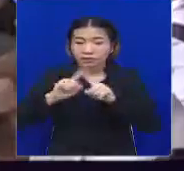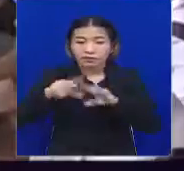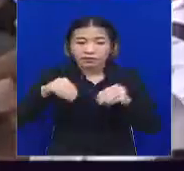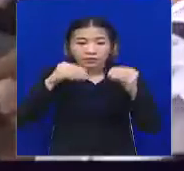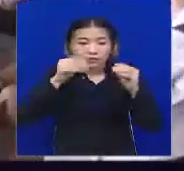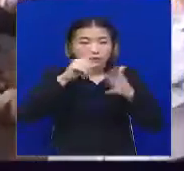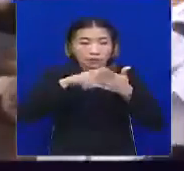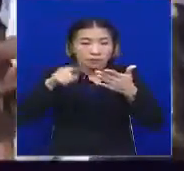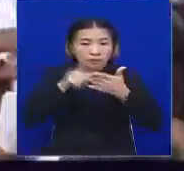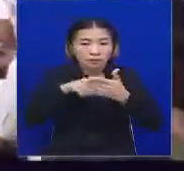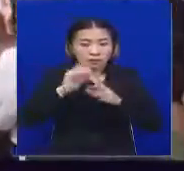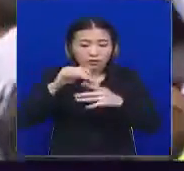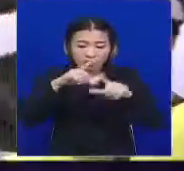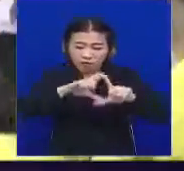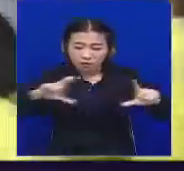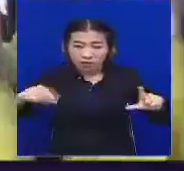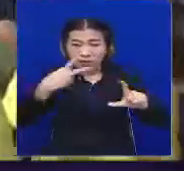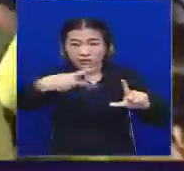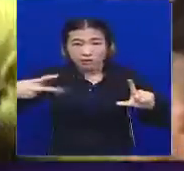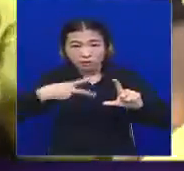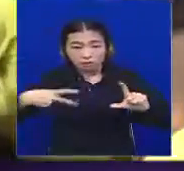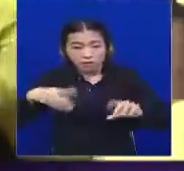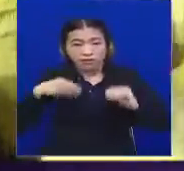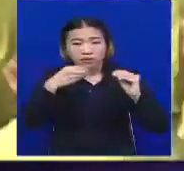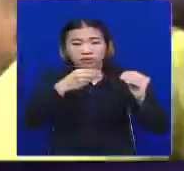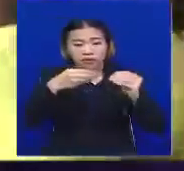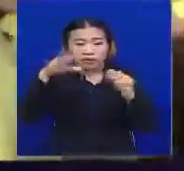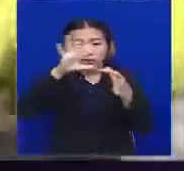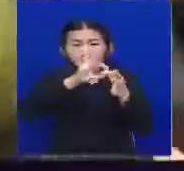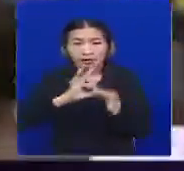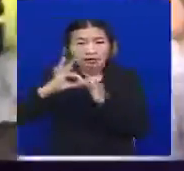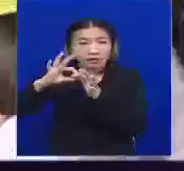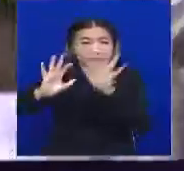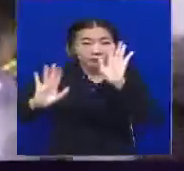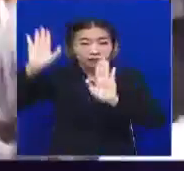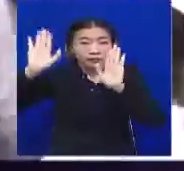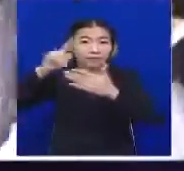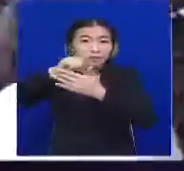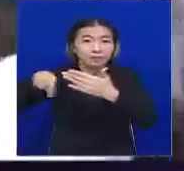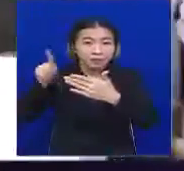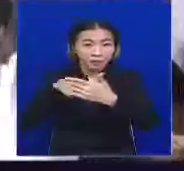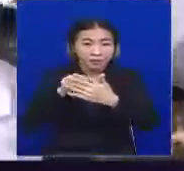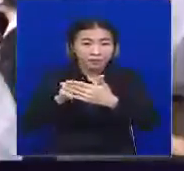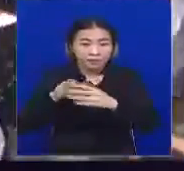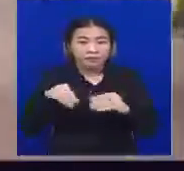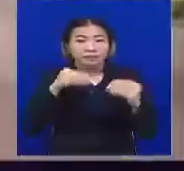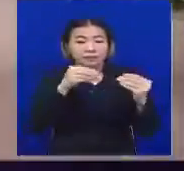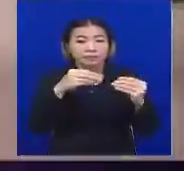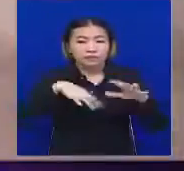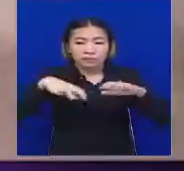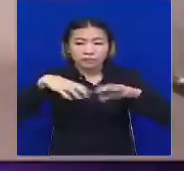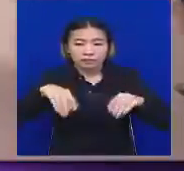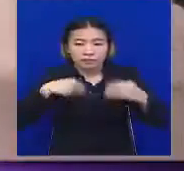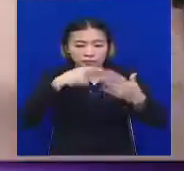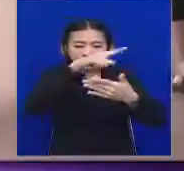ติพร้อมป้ายข้อความรณรงค์ทำความเข้าใจกับเด็กนักเรียนเพื่อสร้างความรับรู้และปลูกฝังเรื่องการใช้สิทธิ์ออกเสียงตามระบบประชาธิปไต